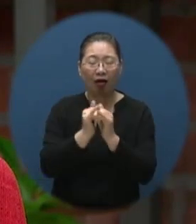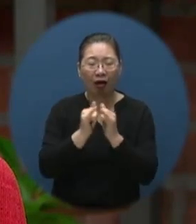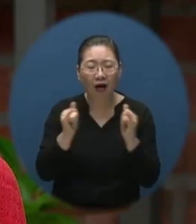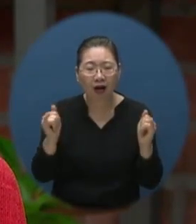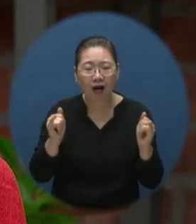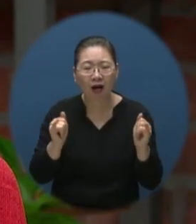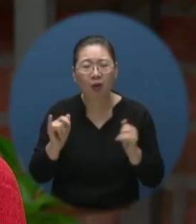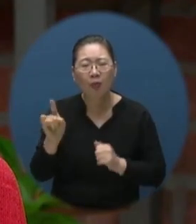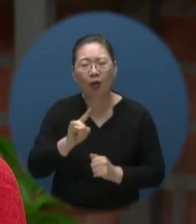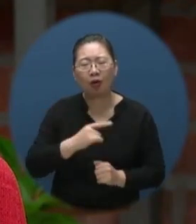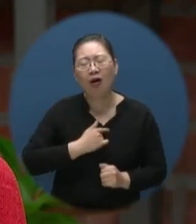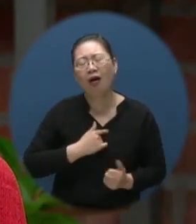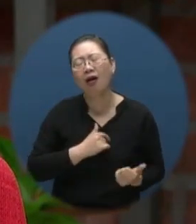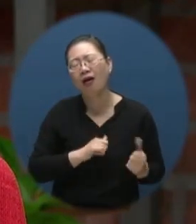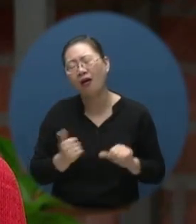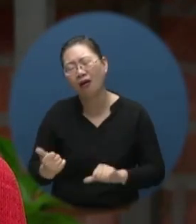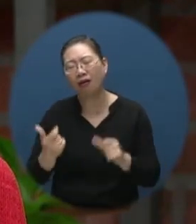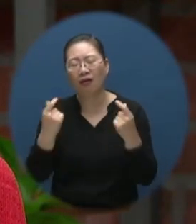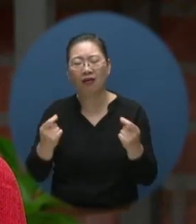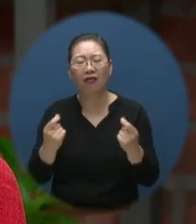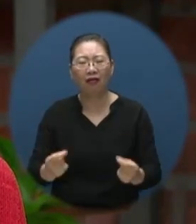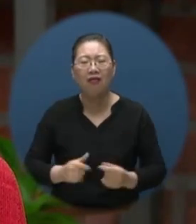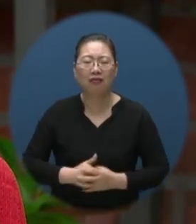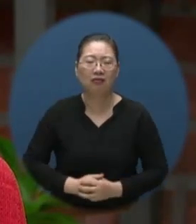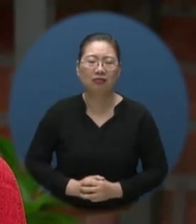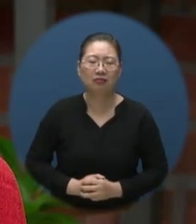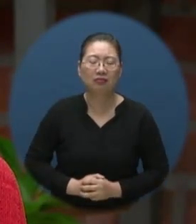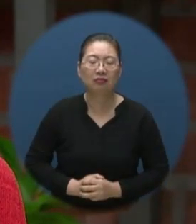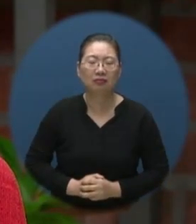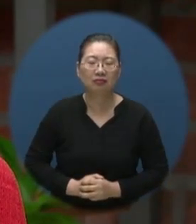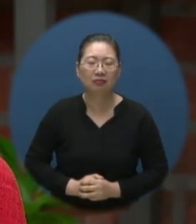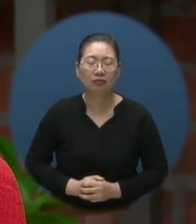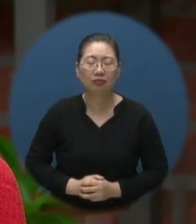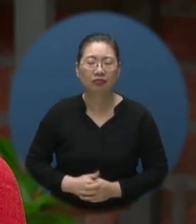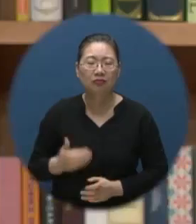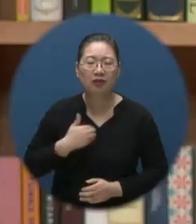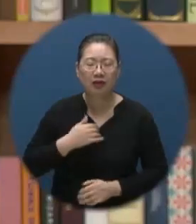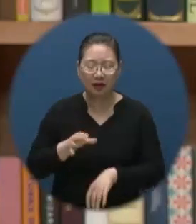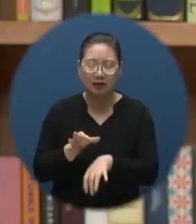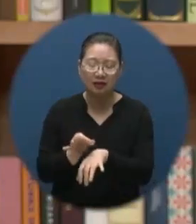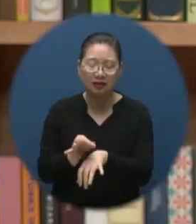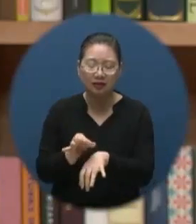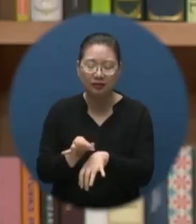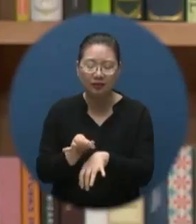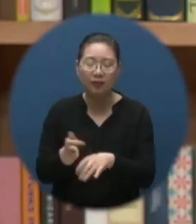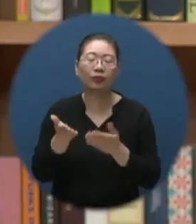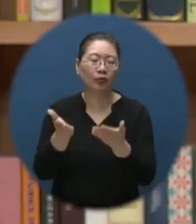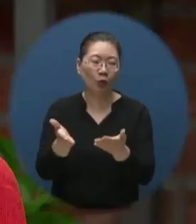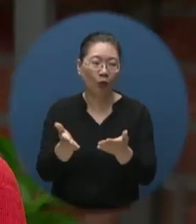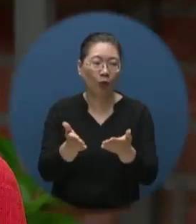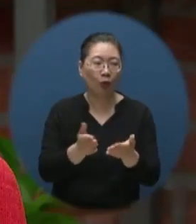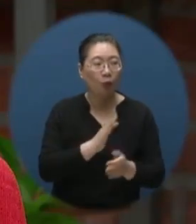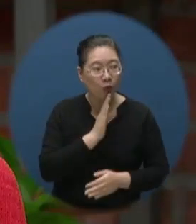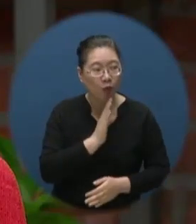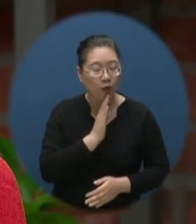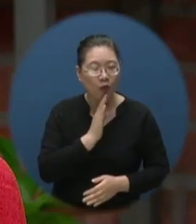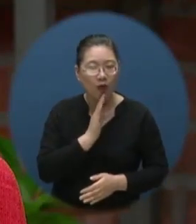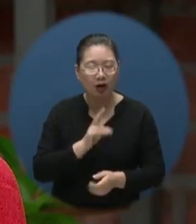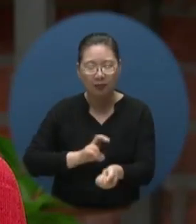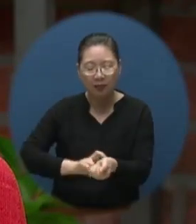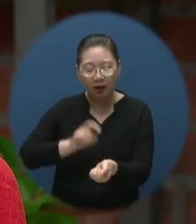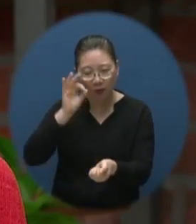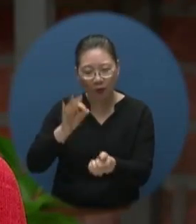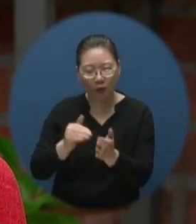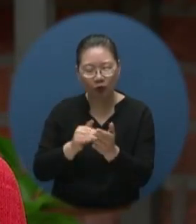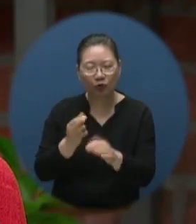사람이 그냥 죽을 지경이라는 겁니다. 그거 아를 때마다. 그래서 제가 침을 했죠. 침을 놨어요? 예, 맥을 보고 침을